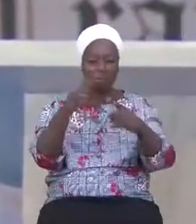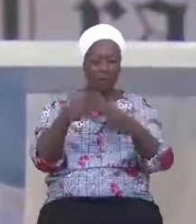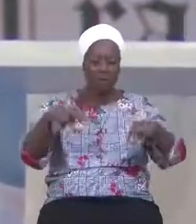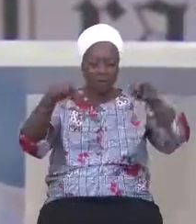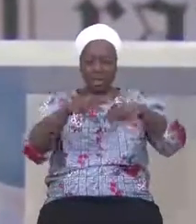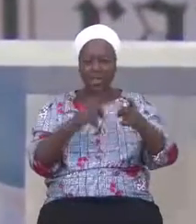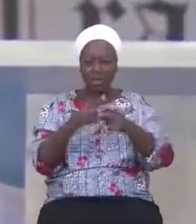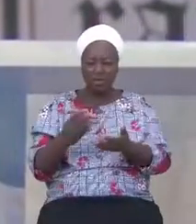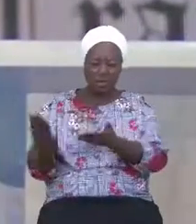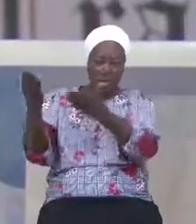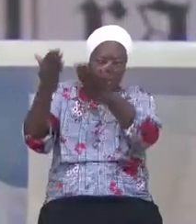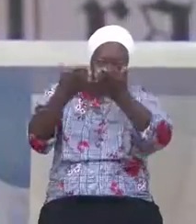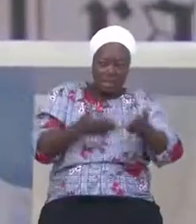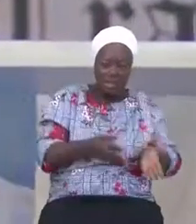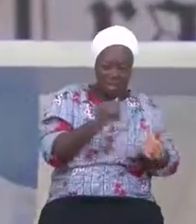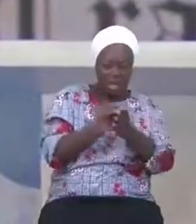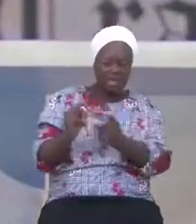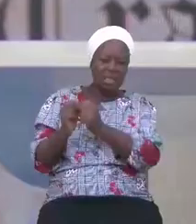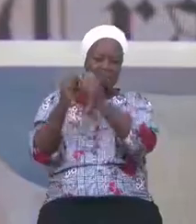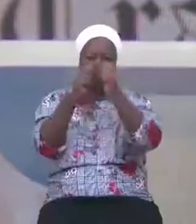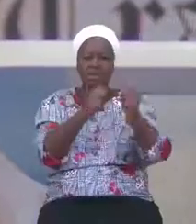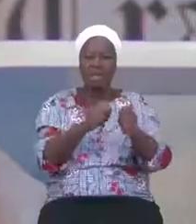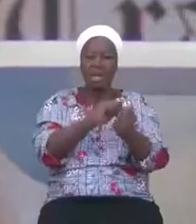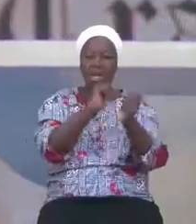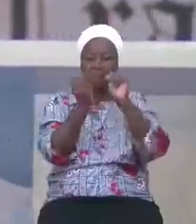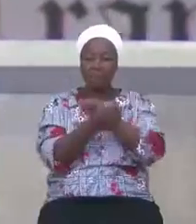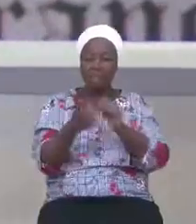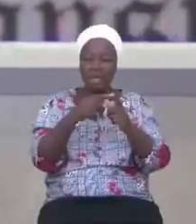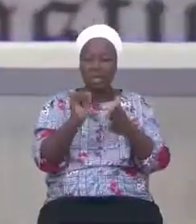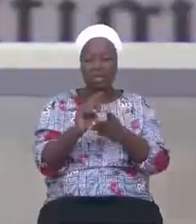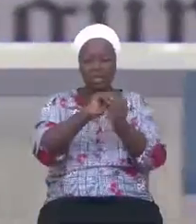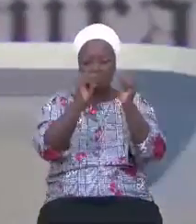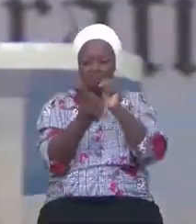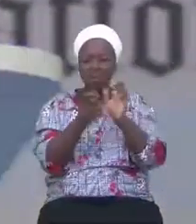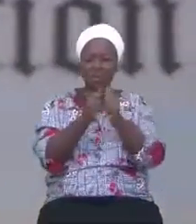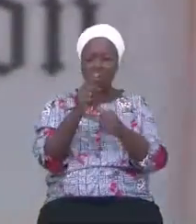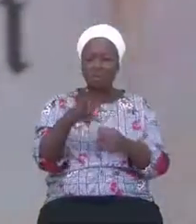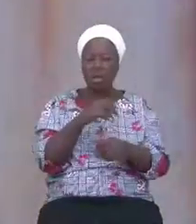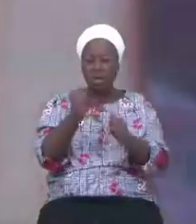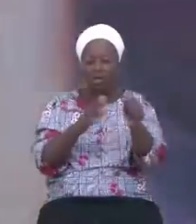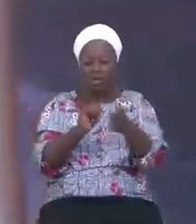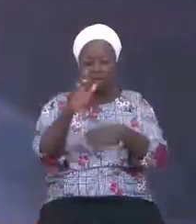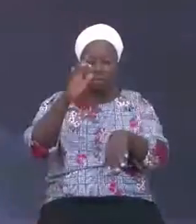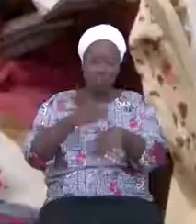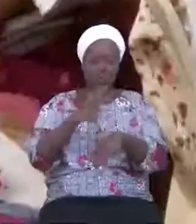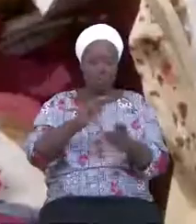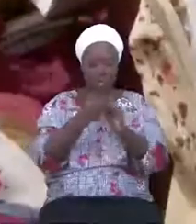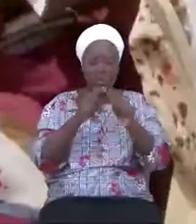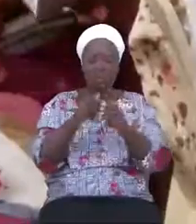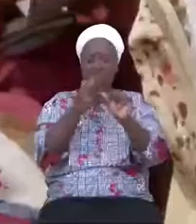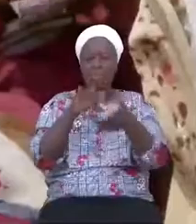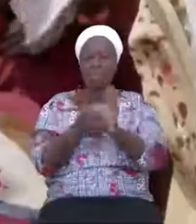vallée, tu ramènes cette transfiguration et cette transformation avec toi. Et tout ce que tu toucheras se transformera en